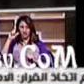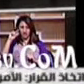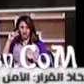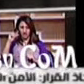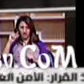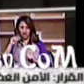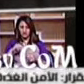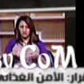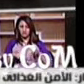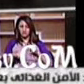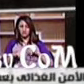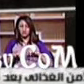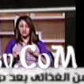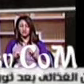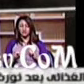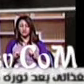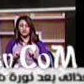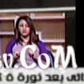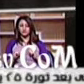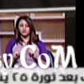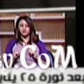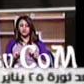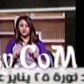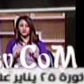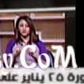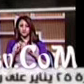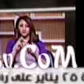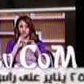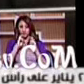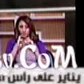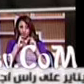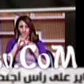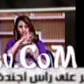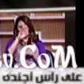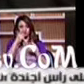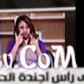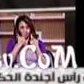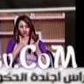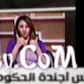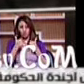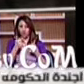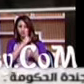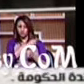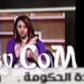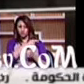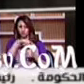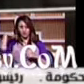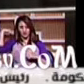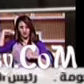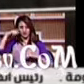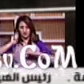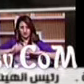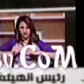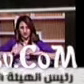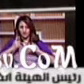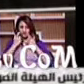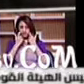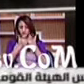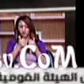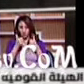الدائره بالكامل ا تحت التامين جيد مش من النهارده من بدايه